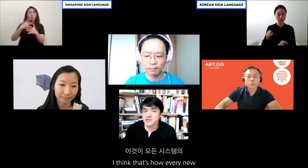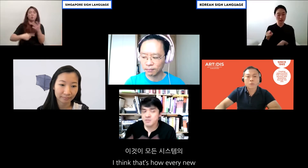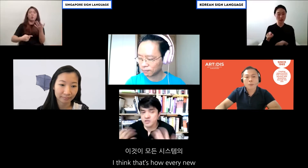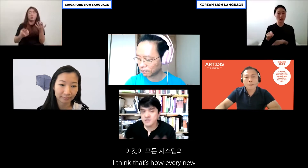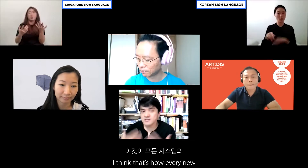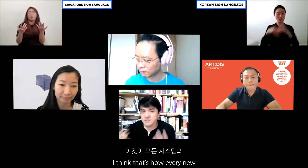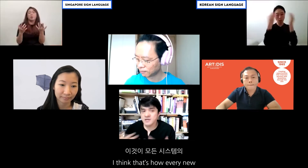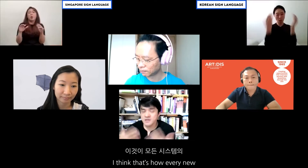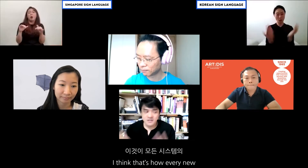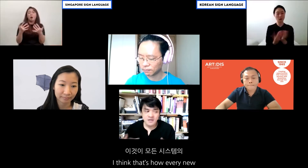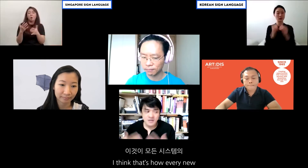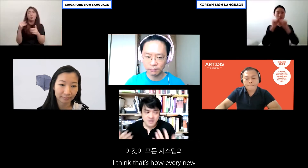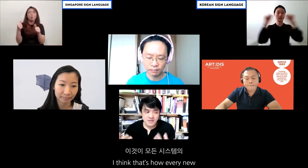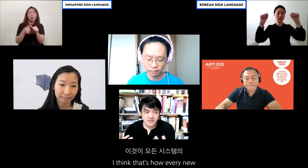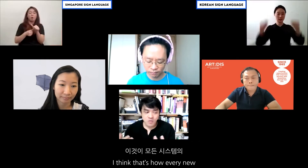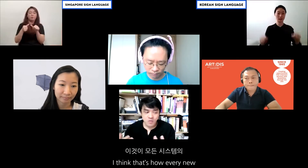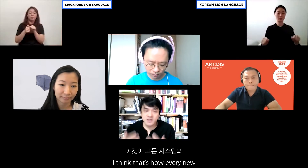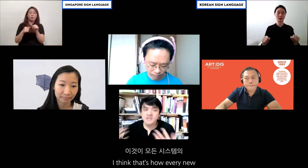저는 이것이